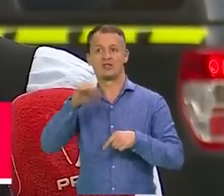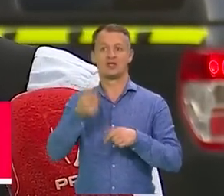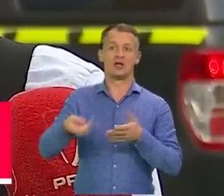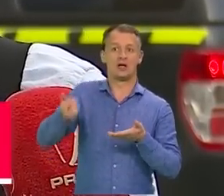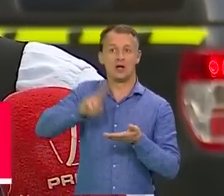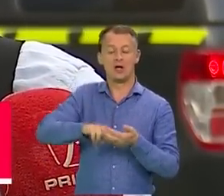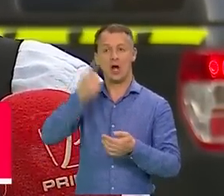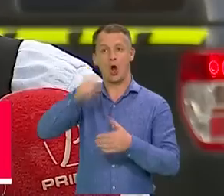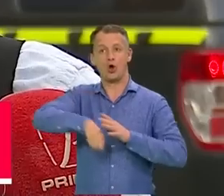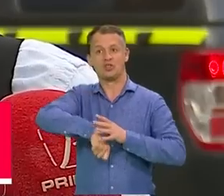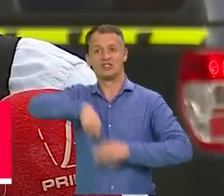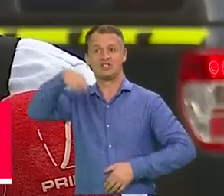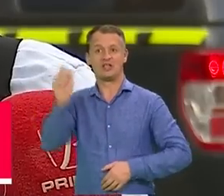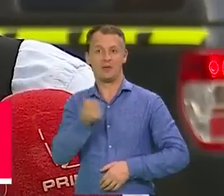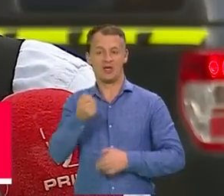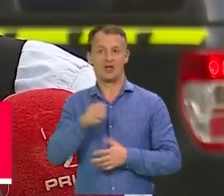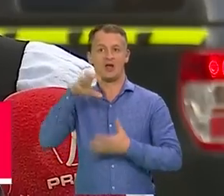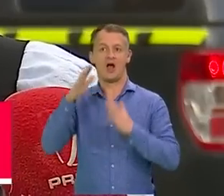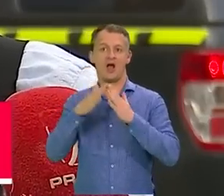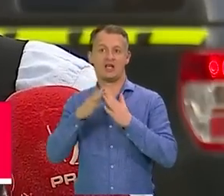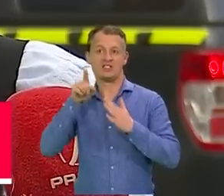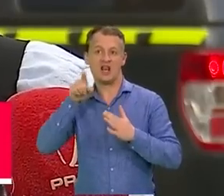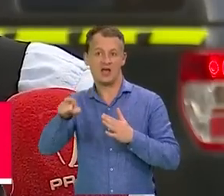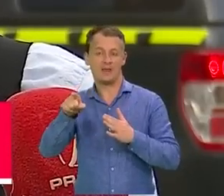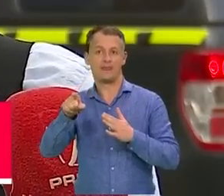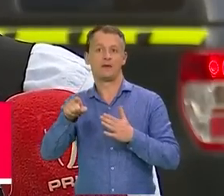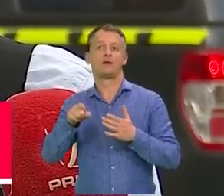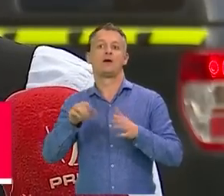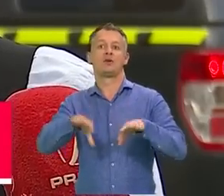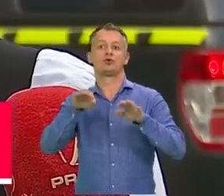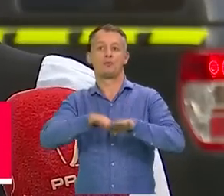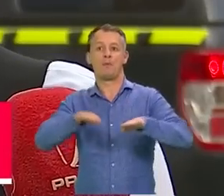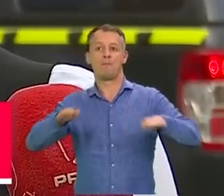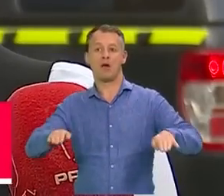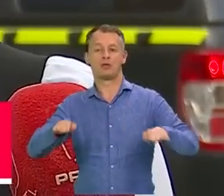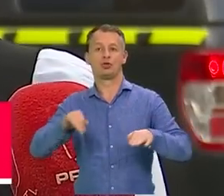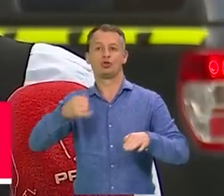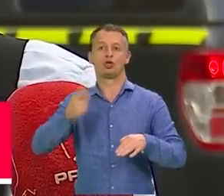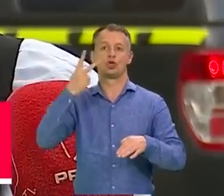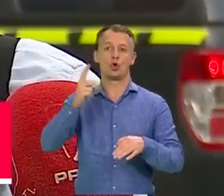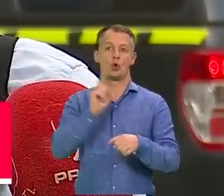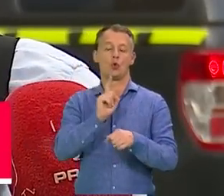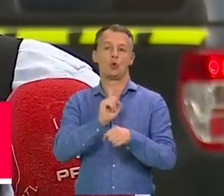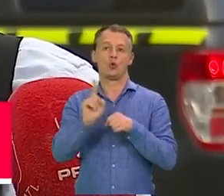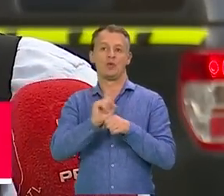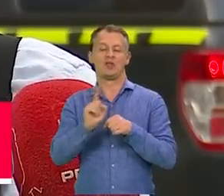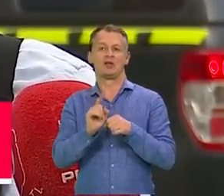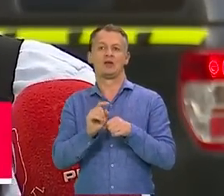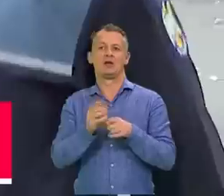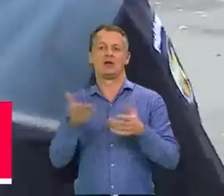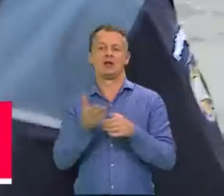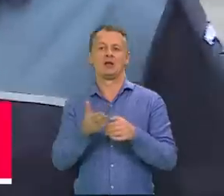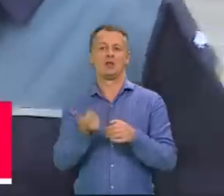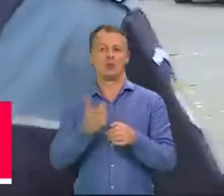sabie la locuință, pe pat, și două obiecte tăietoare, respectiv două securi, la capul